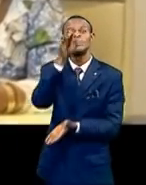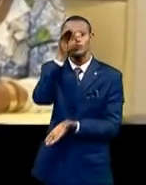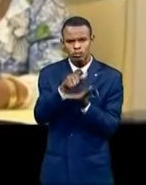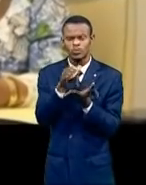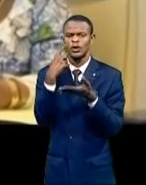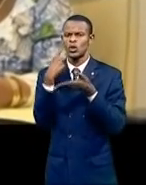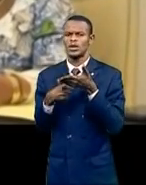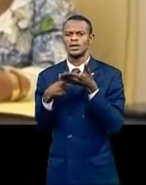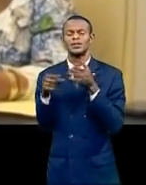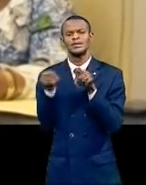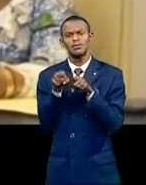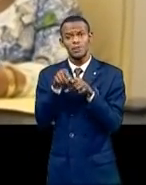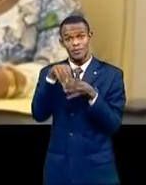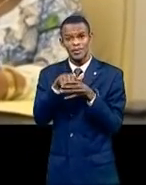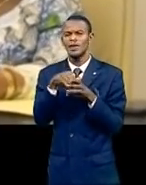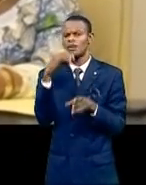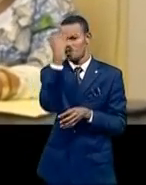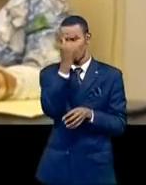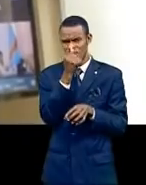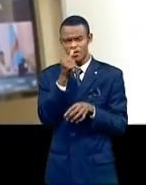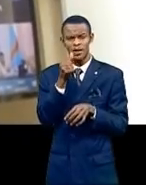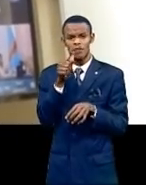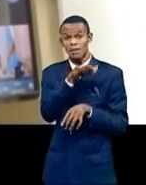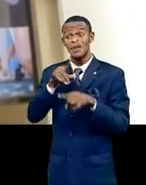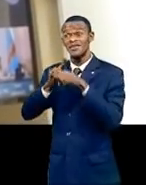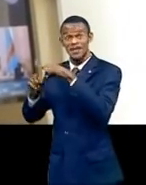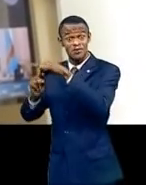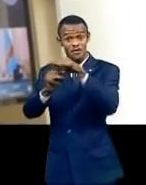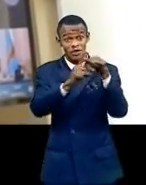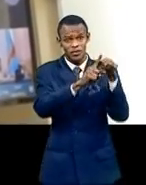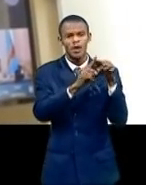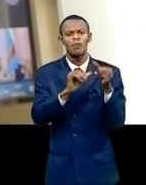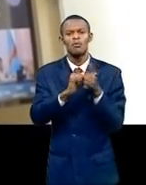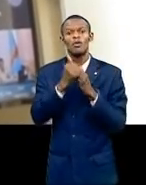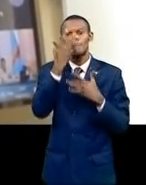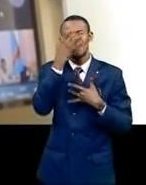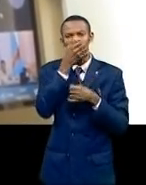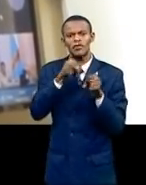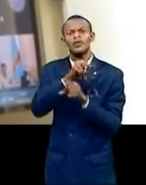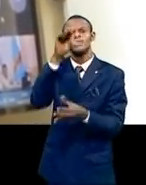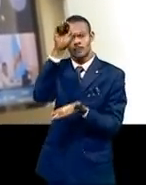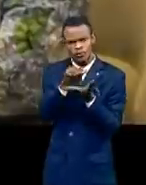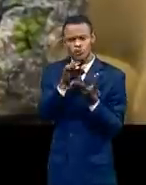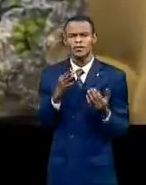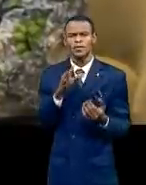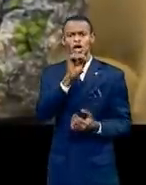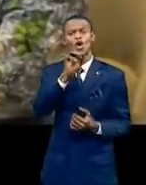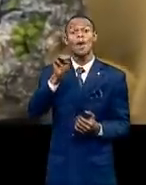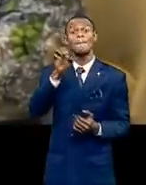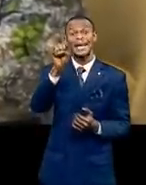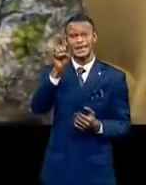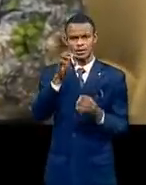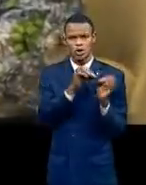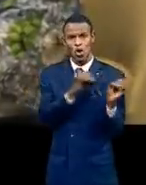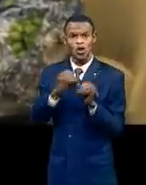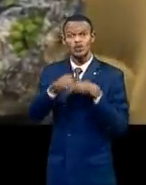été observée dans tout le continent africain. L'Organisation mondiale de la santé a évoqué à ses propos la